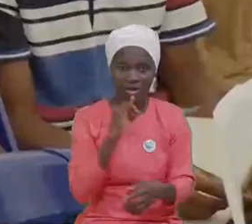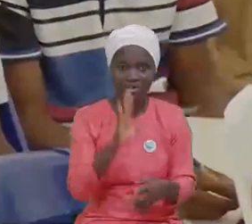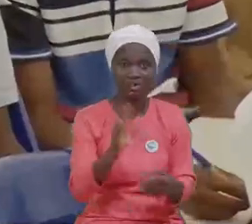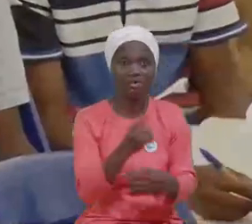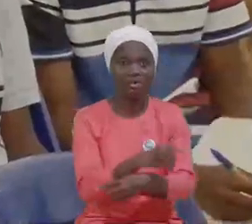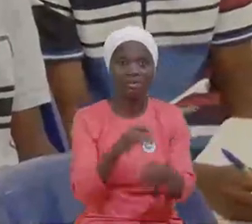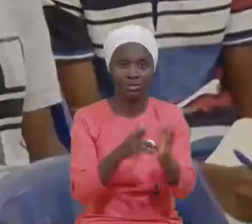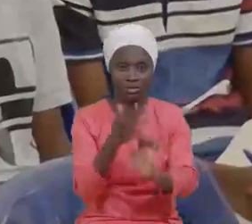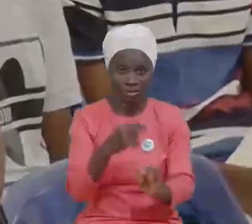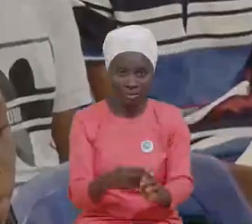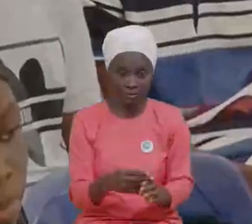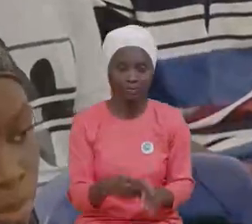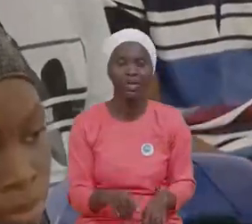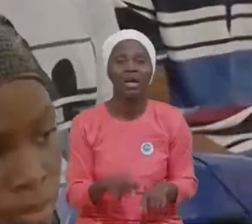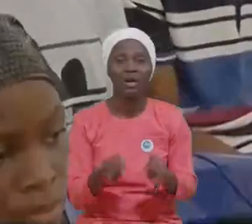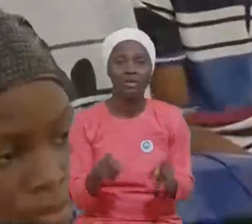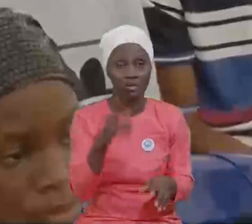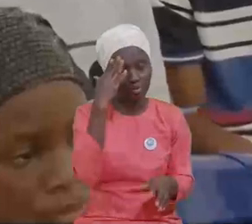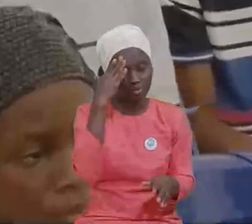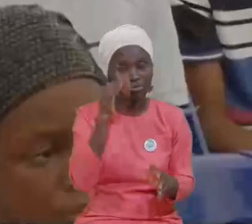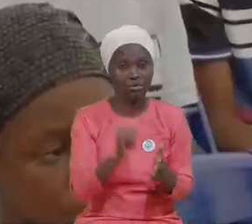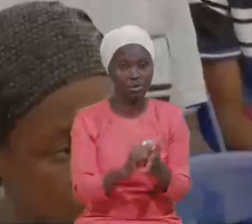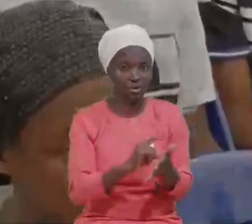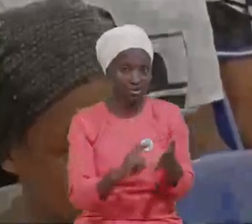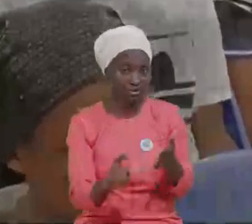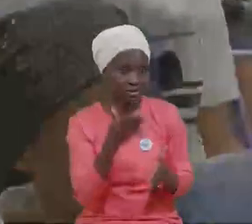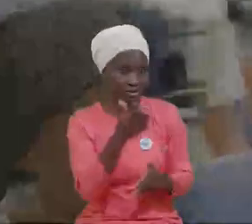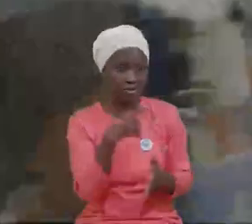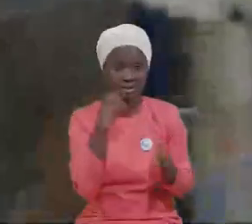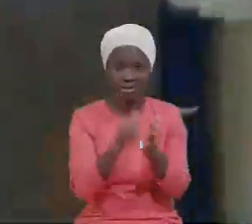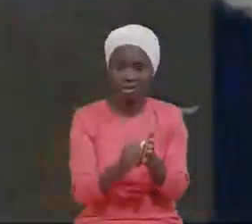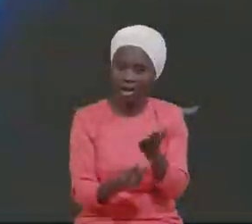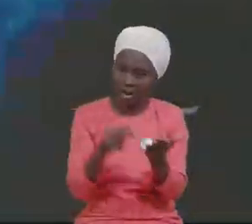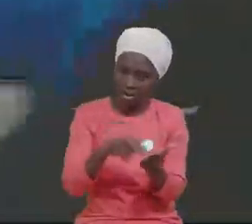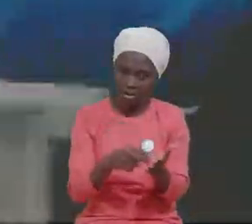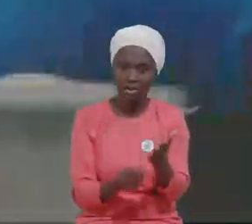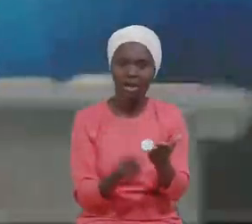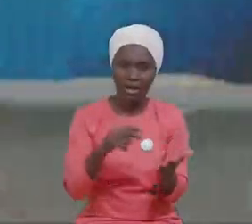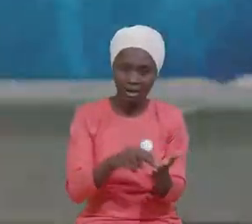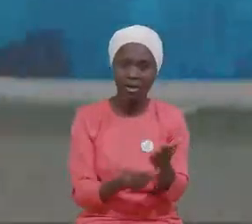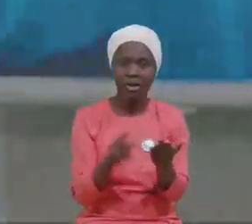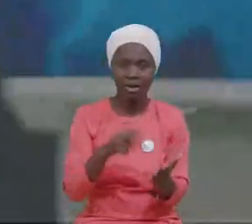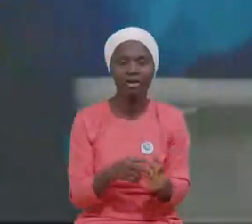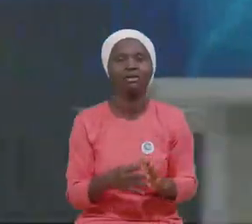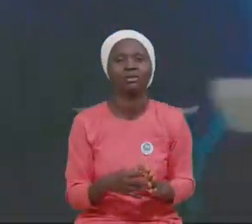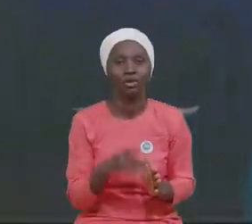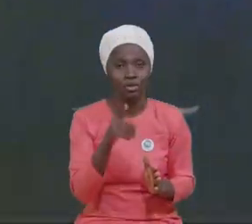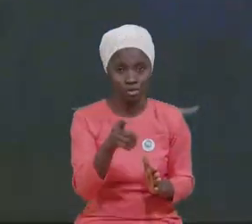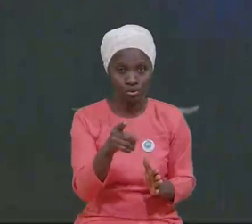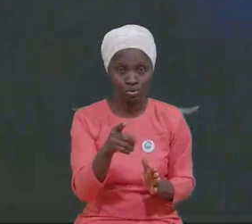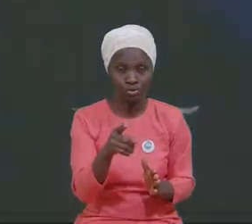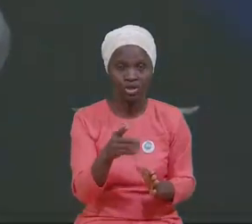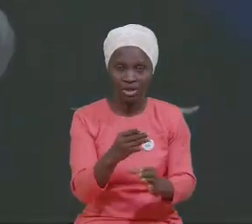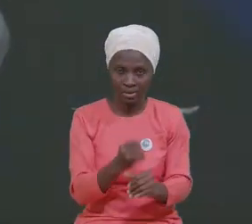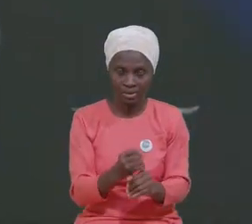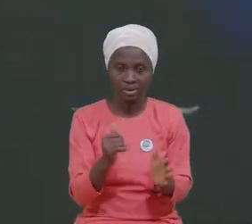jour. Mais voyons ce verset, il dit, réveille-toi, réveille-toi, réveille-toi, toi qui dors,